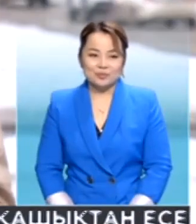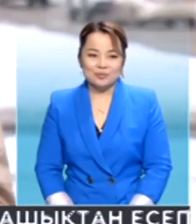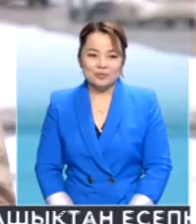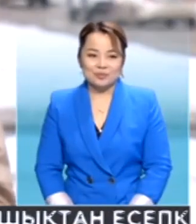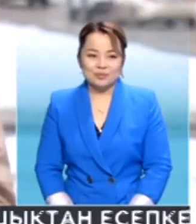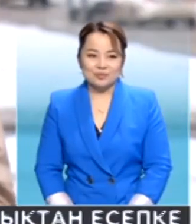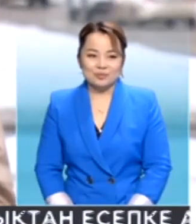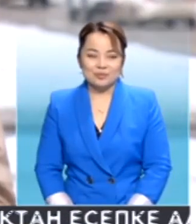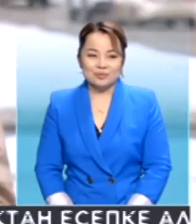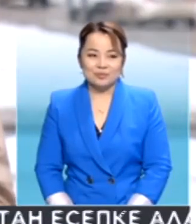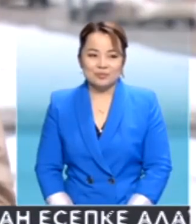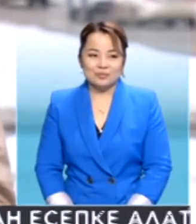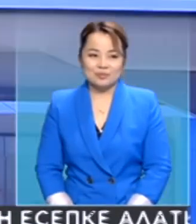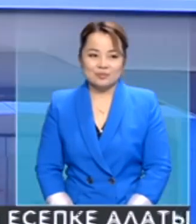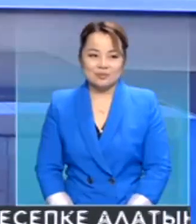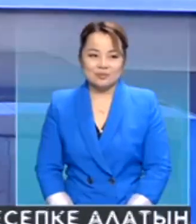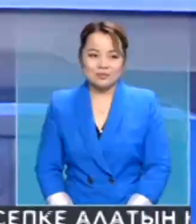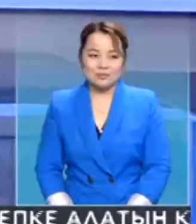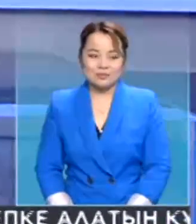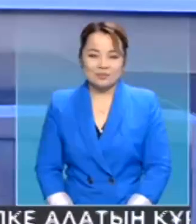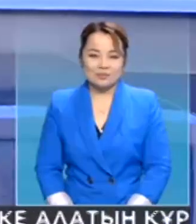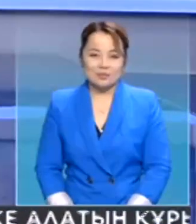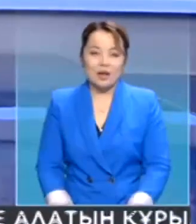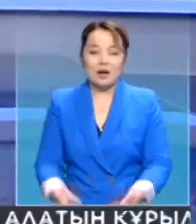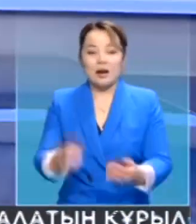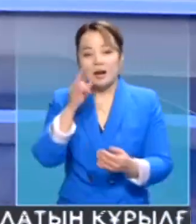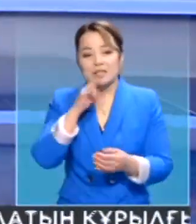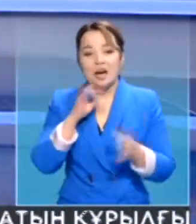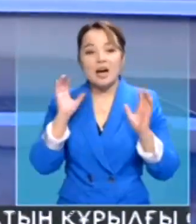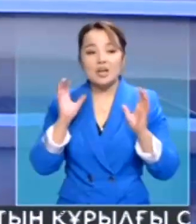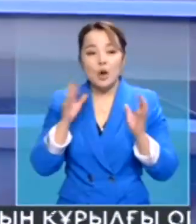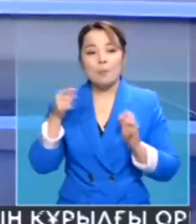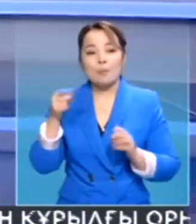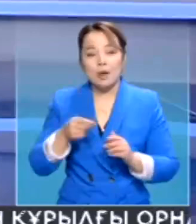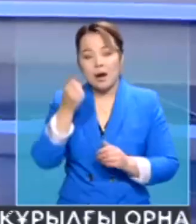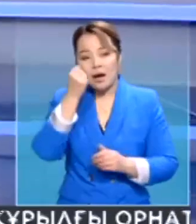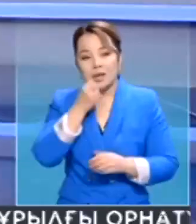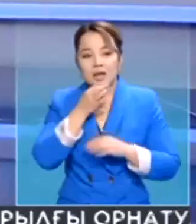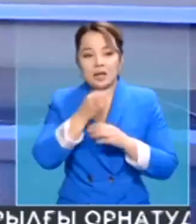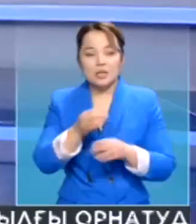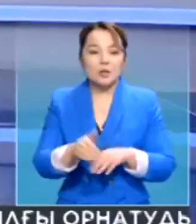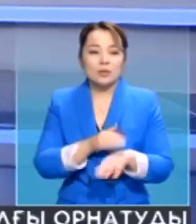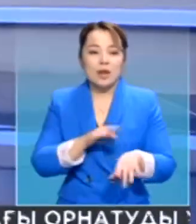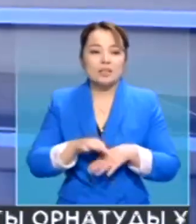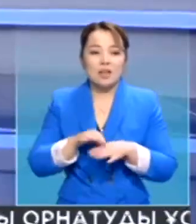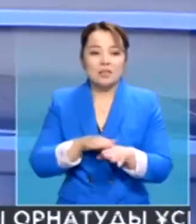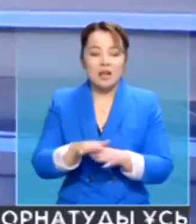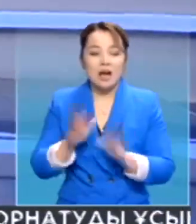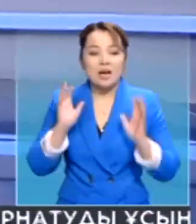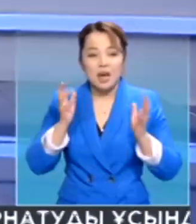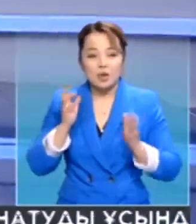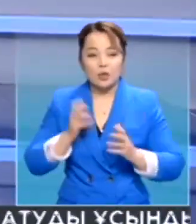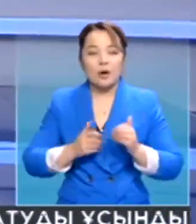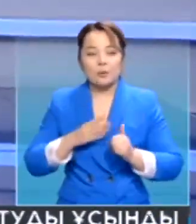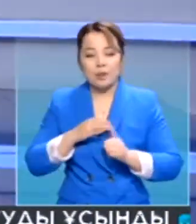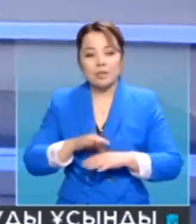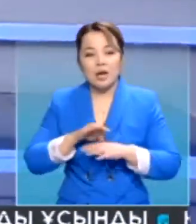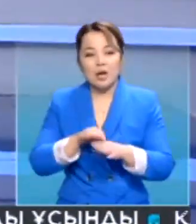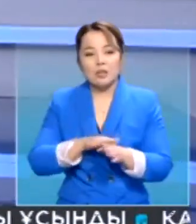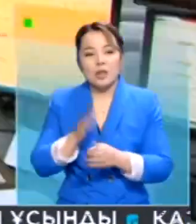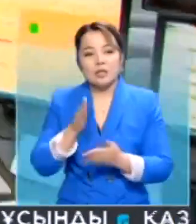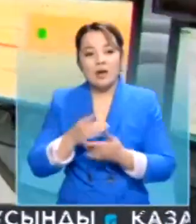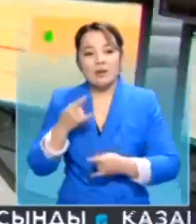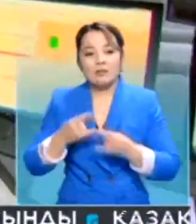ұлттық телеарнасы. Ал Қазақ радиосында мың алғыс қайырымдылық радио марафоны жалғасып жатыр. Алғыс күніне